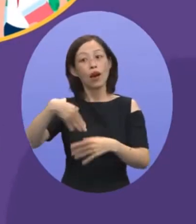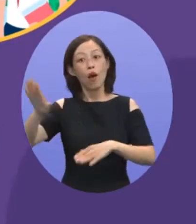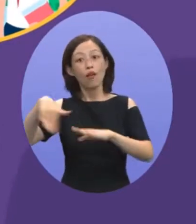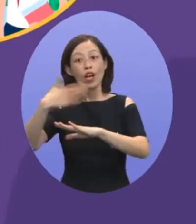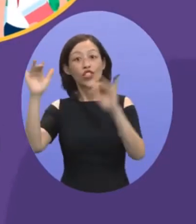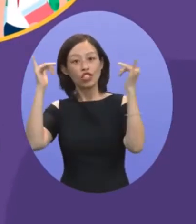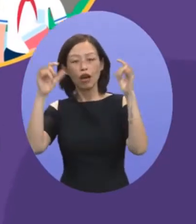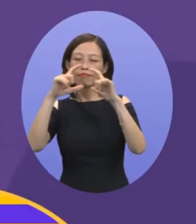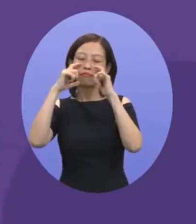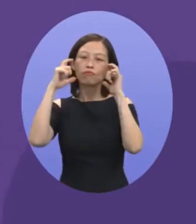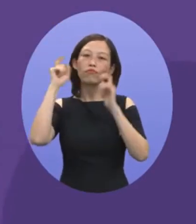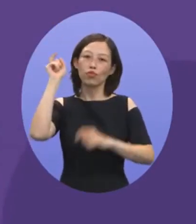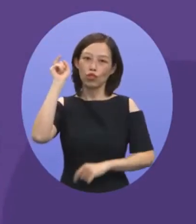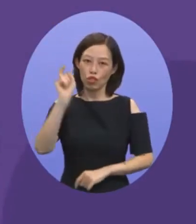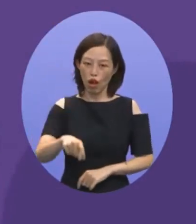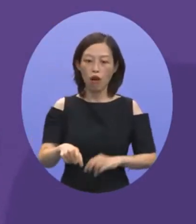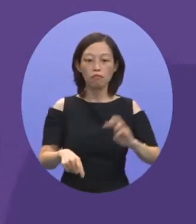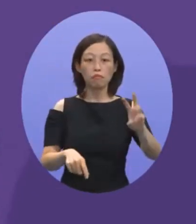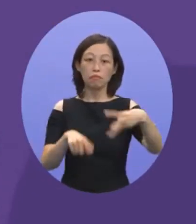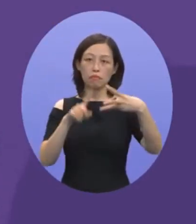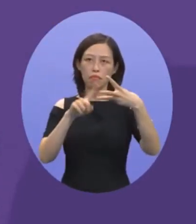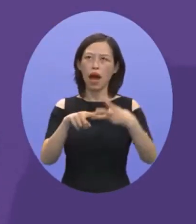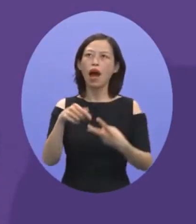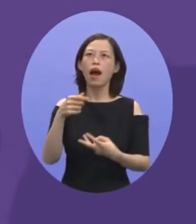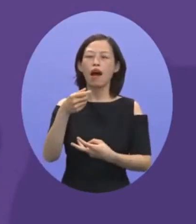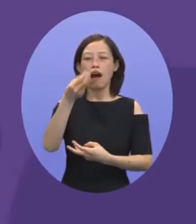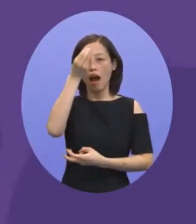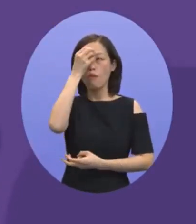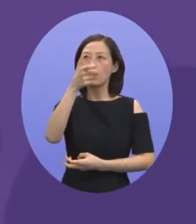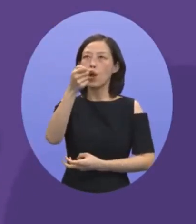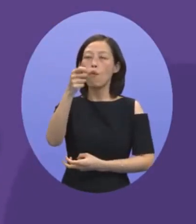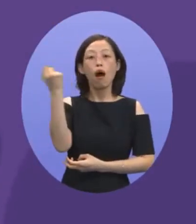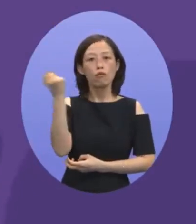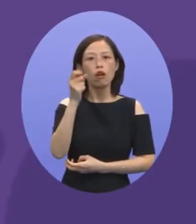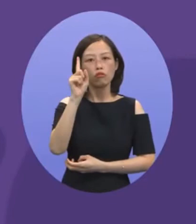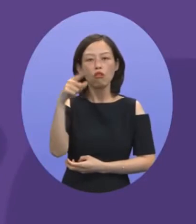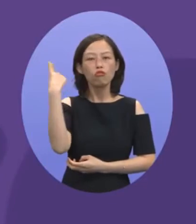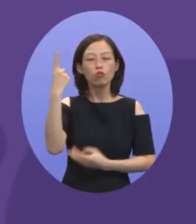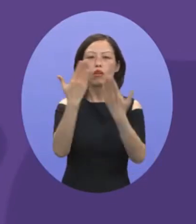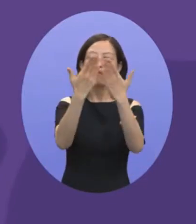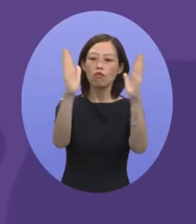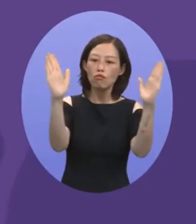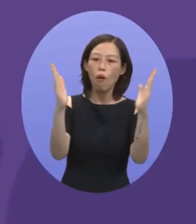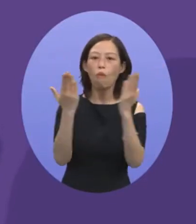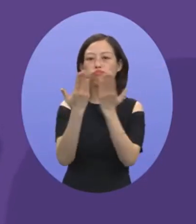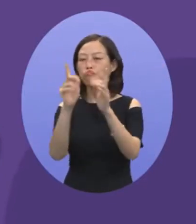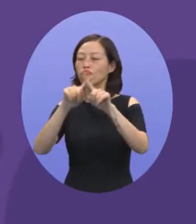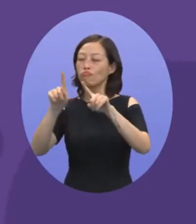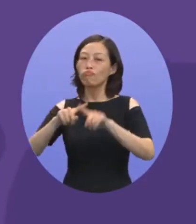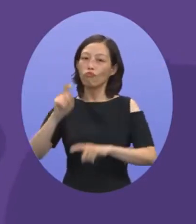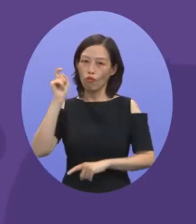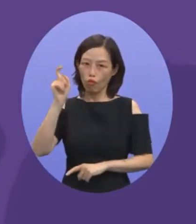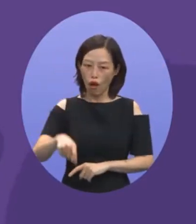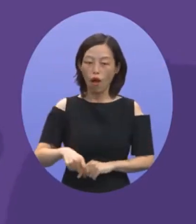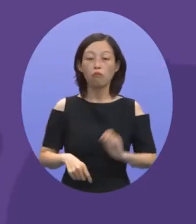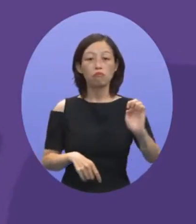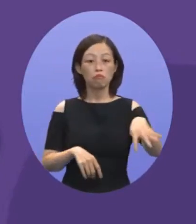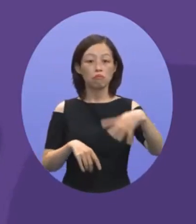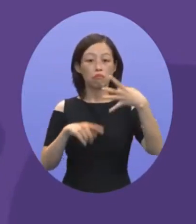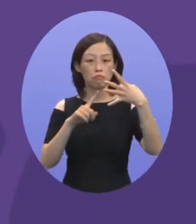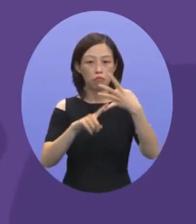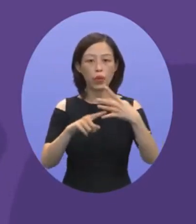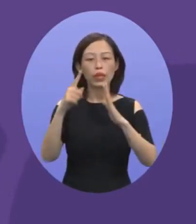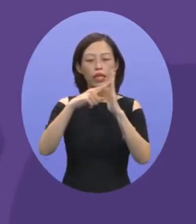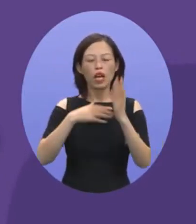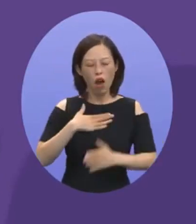đeo khẩu trang. 3. Các phòng học có thể bật điều hòa nhưng định kỳ mở cửa sổ, cửa chính để thông thoáng khí. 4.